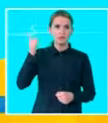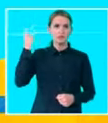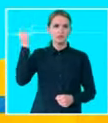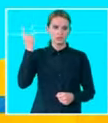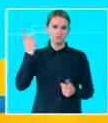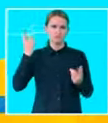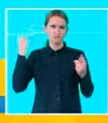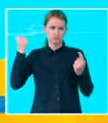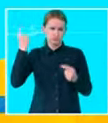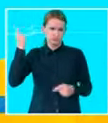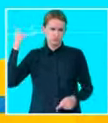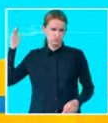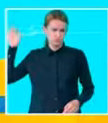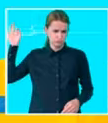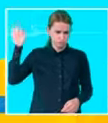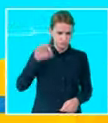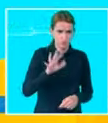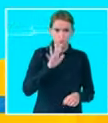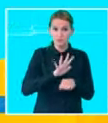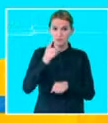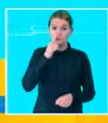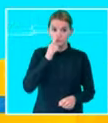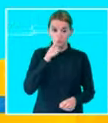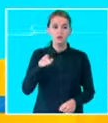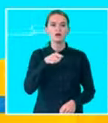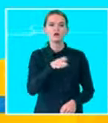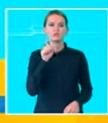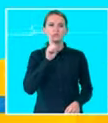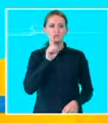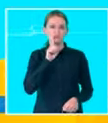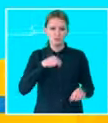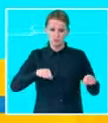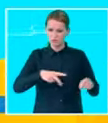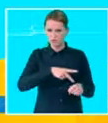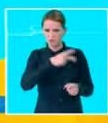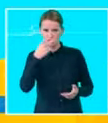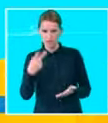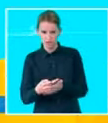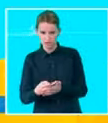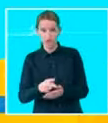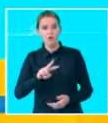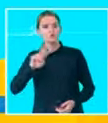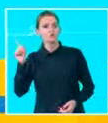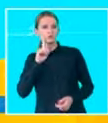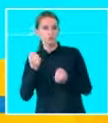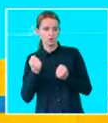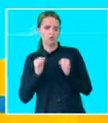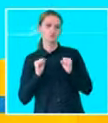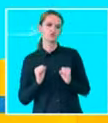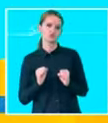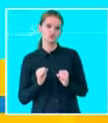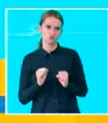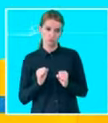минути. Момчето, което така или иначе беше причина за тази катастрофа, беше там на място, помогна, държеше главата на човека